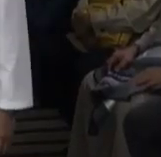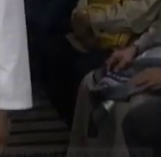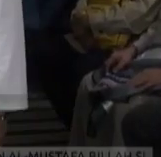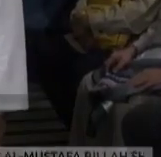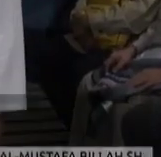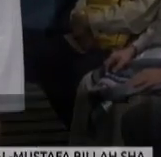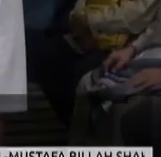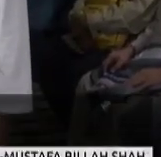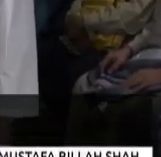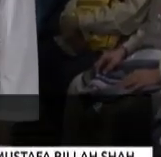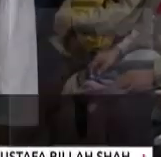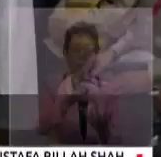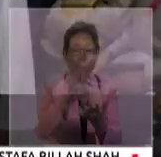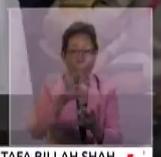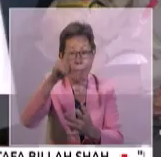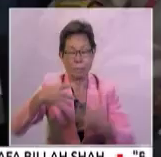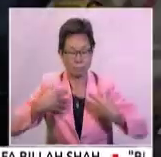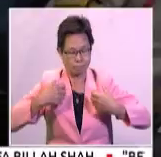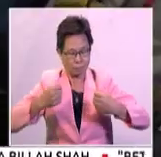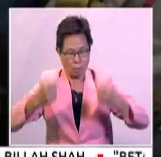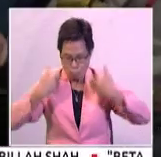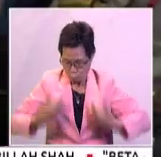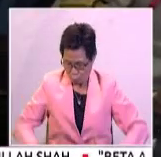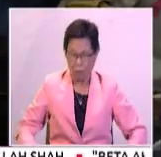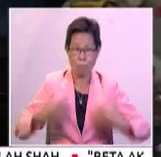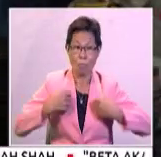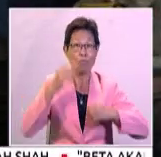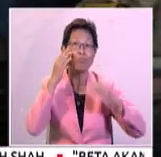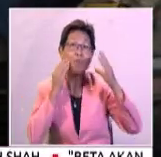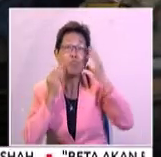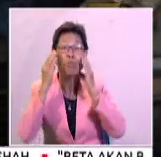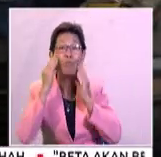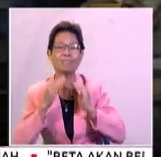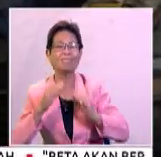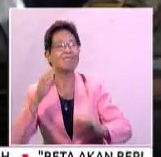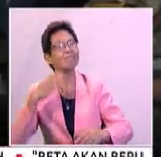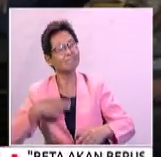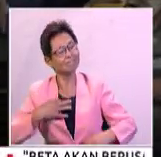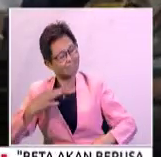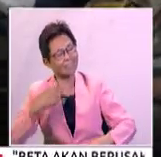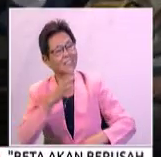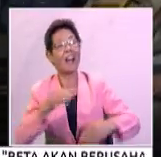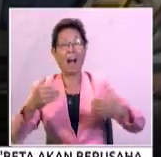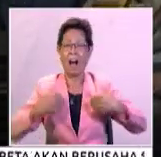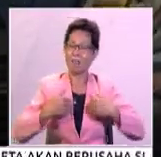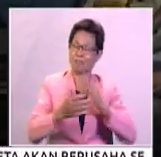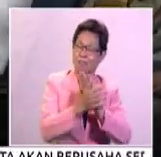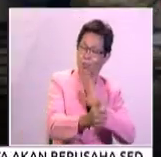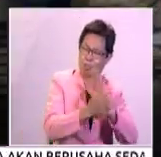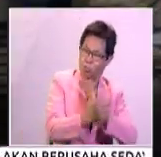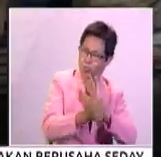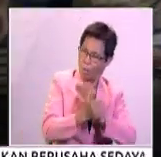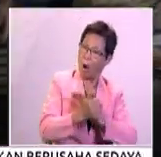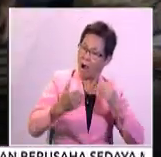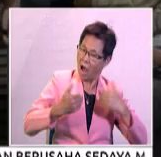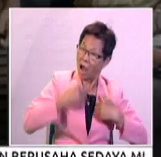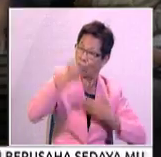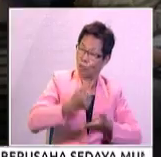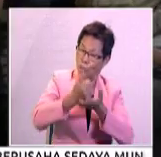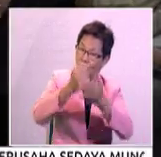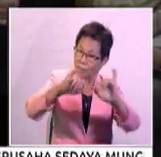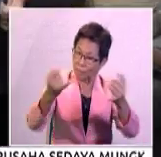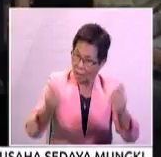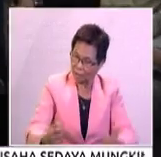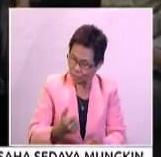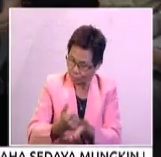Sukarelawan yang dipilih mestilah sihat tubuh badan, berpengalaman sebagai sukarelawan dan memiliki kepakaran yang diperlukan untuk membantu jemaah